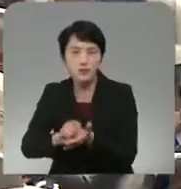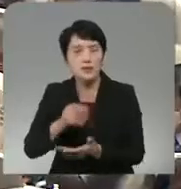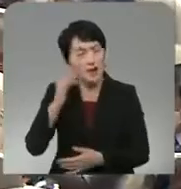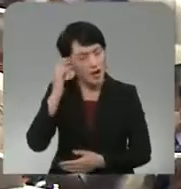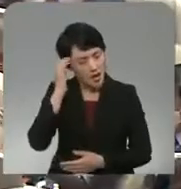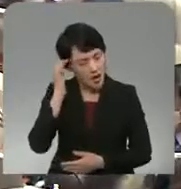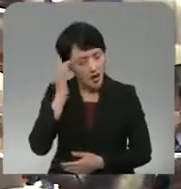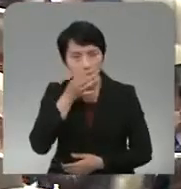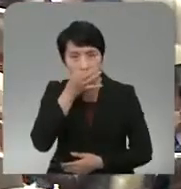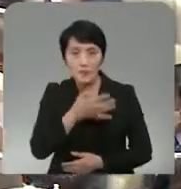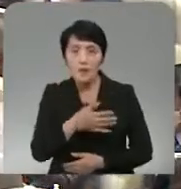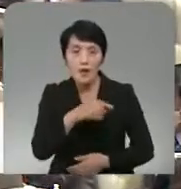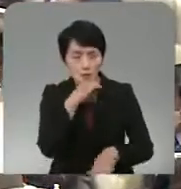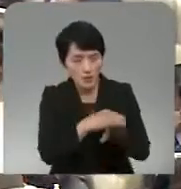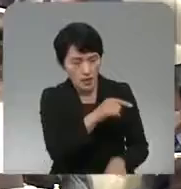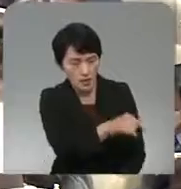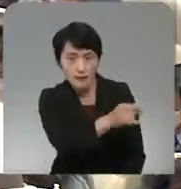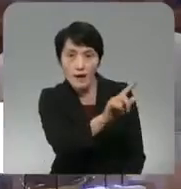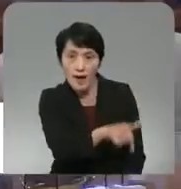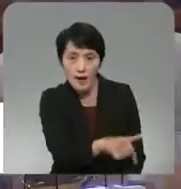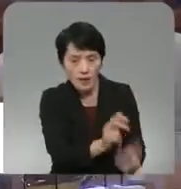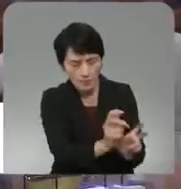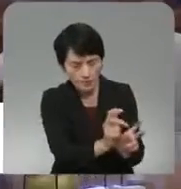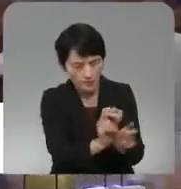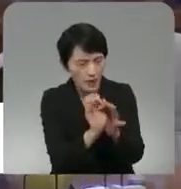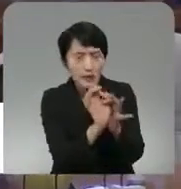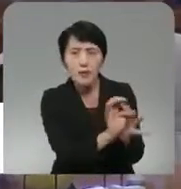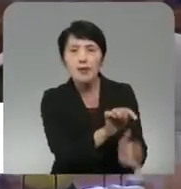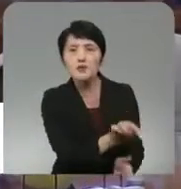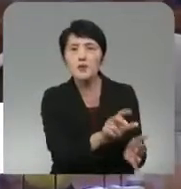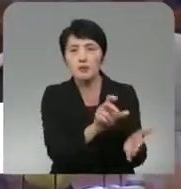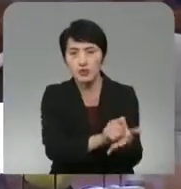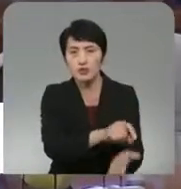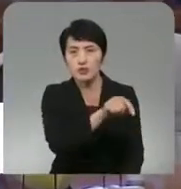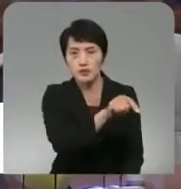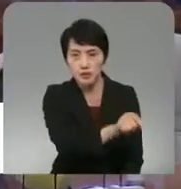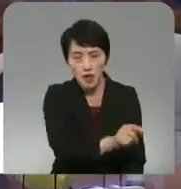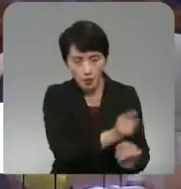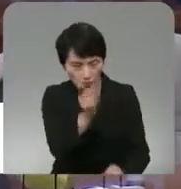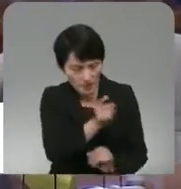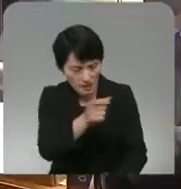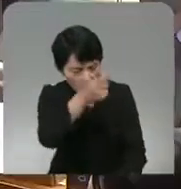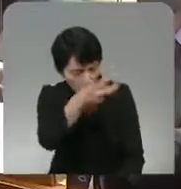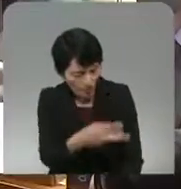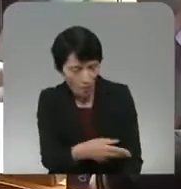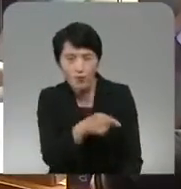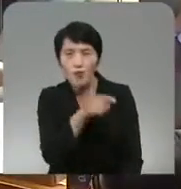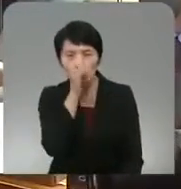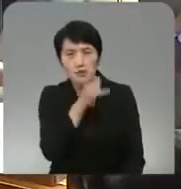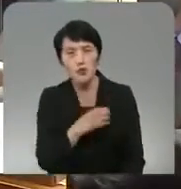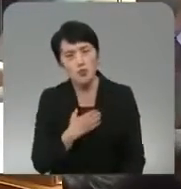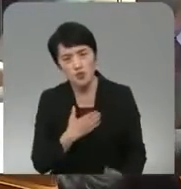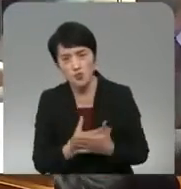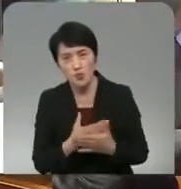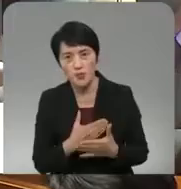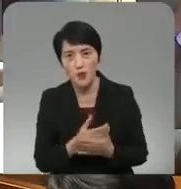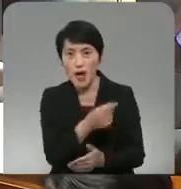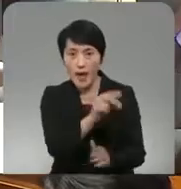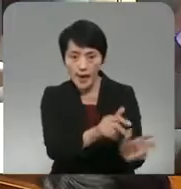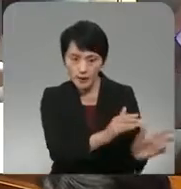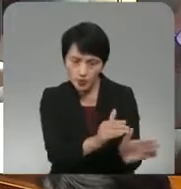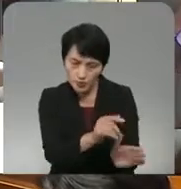на мировой арене стали серьезным вызовом для отечественной экономике рост который зависит от экспорта